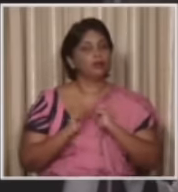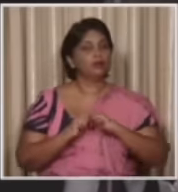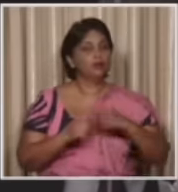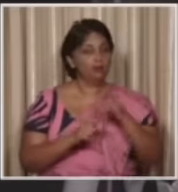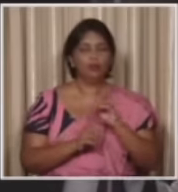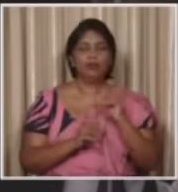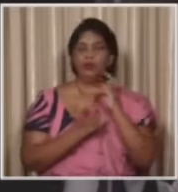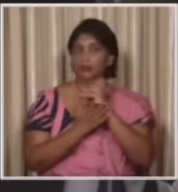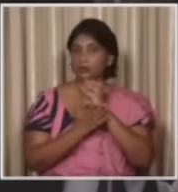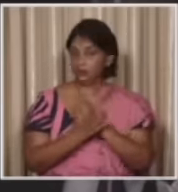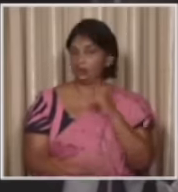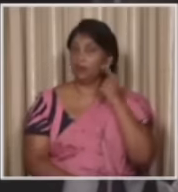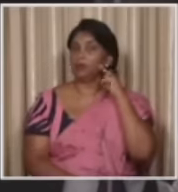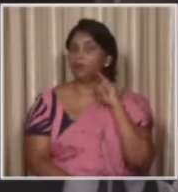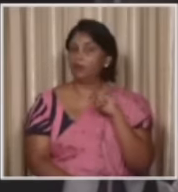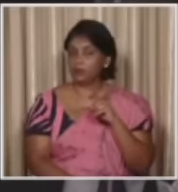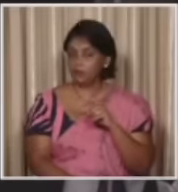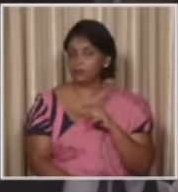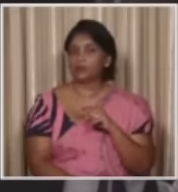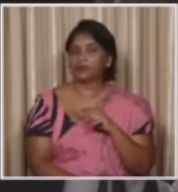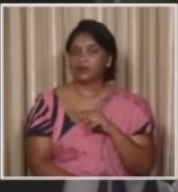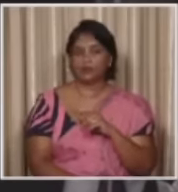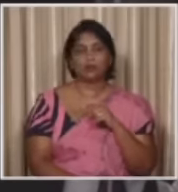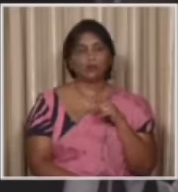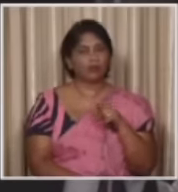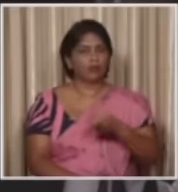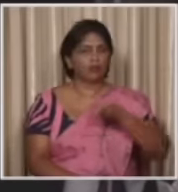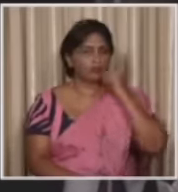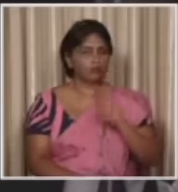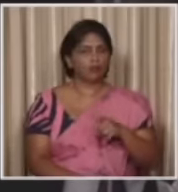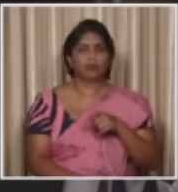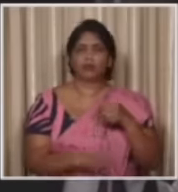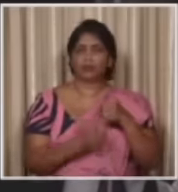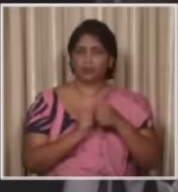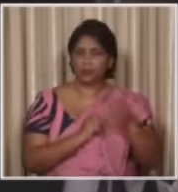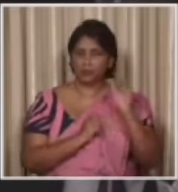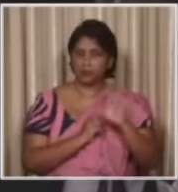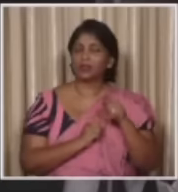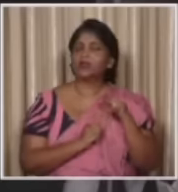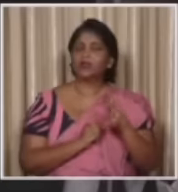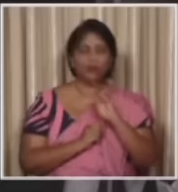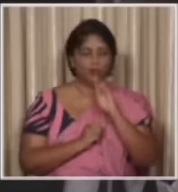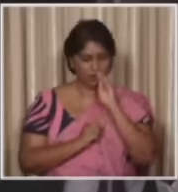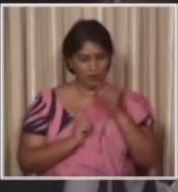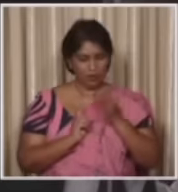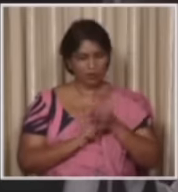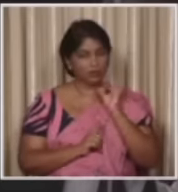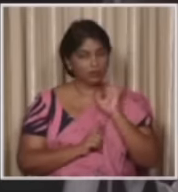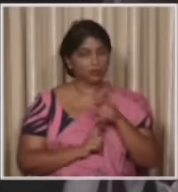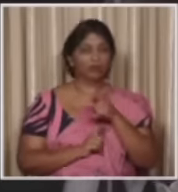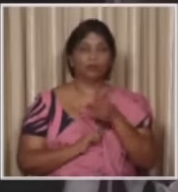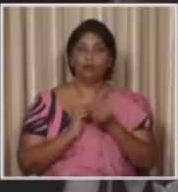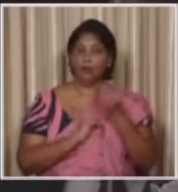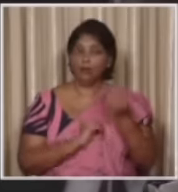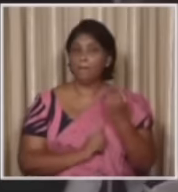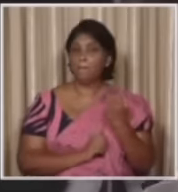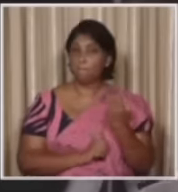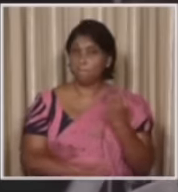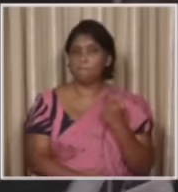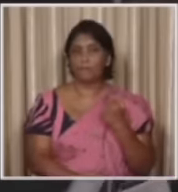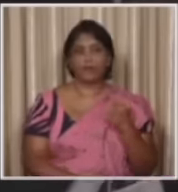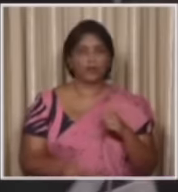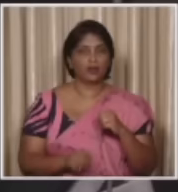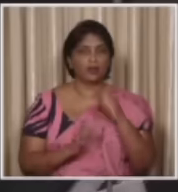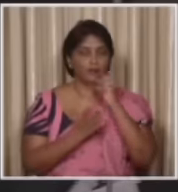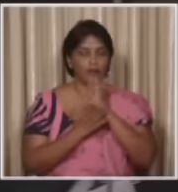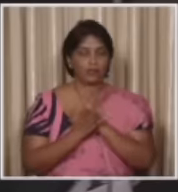ඒතර ව්‍යවස්ථාදායක ස්වභාව මේ තීන්දුව ගැනීමේදී එක පැත්තකින් විධායකයේ ජනතාව දුන්න බලය දැන් ව්‍යවස්ථාවෙන් අපි